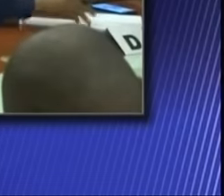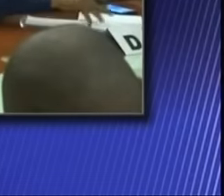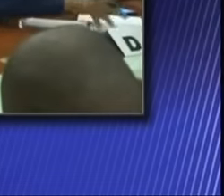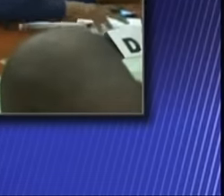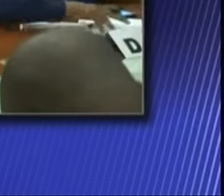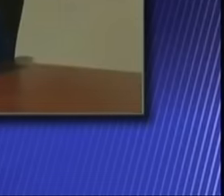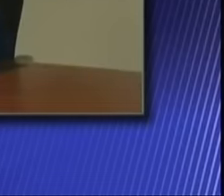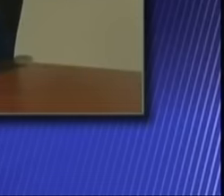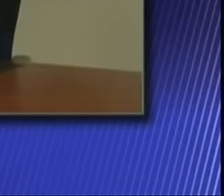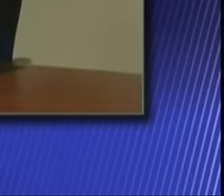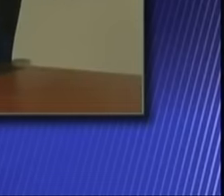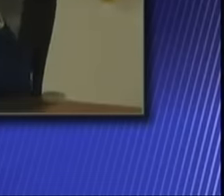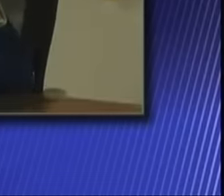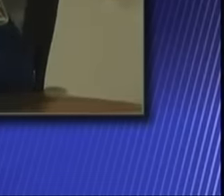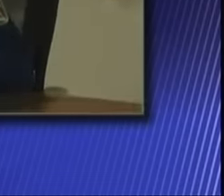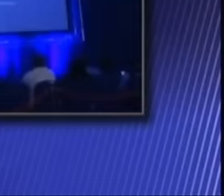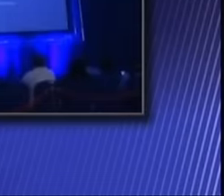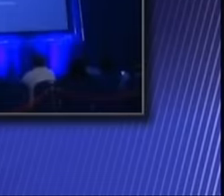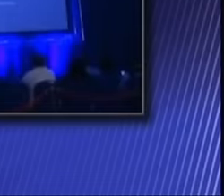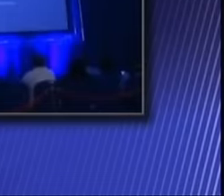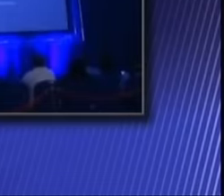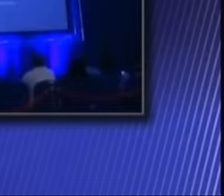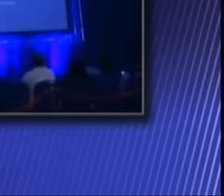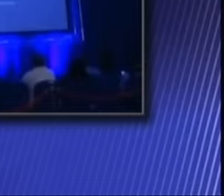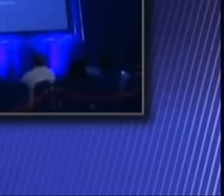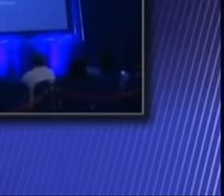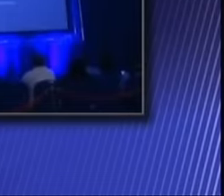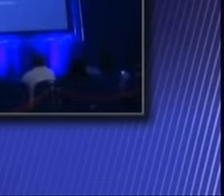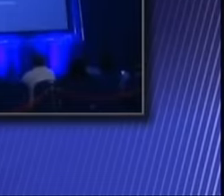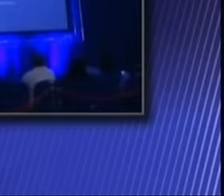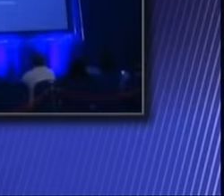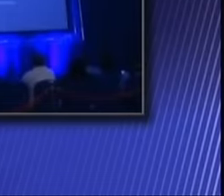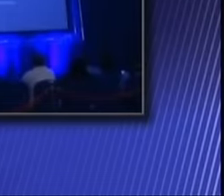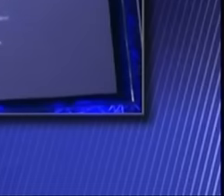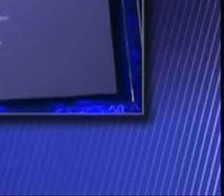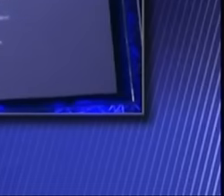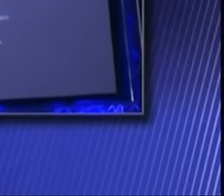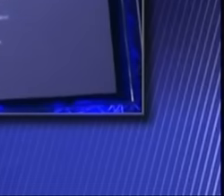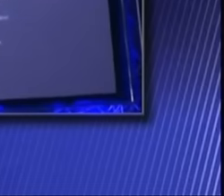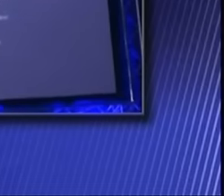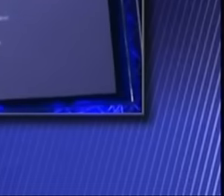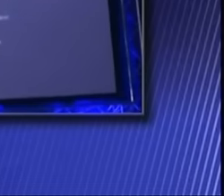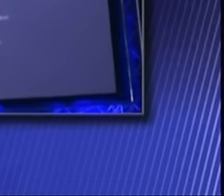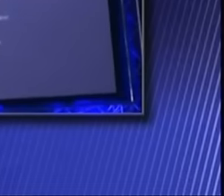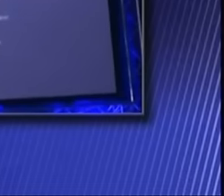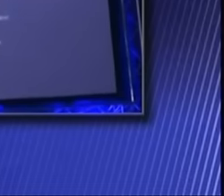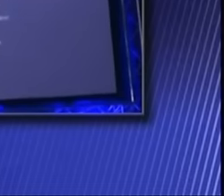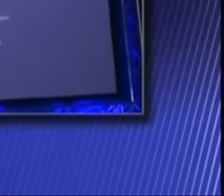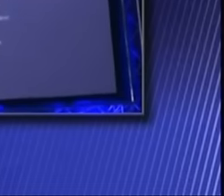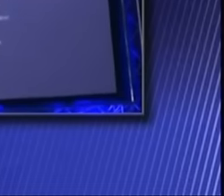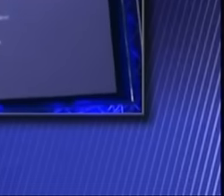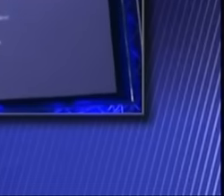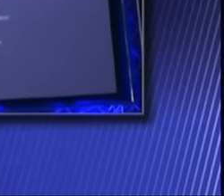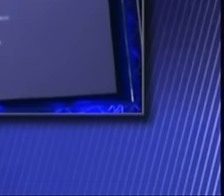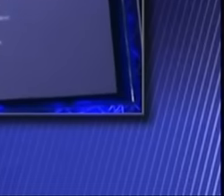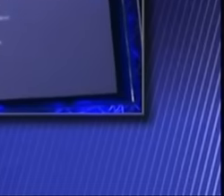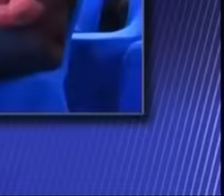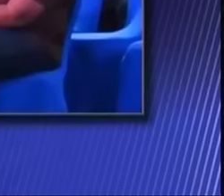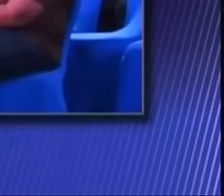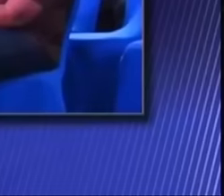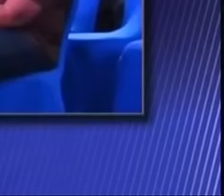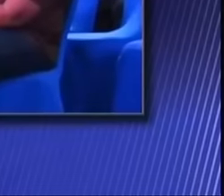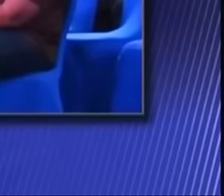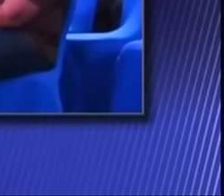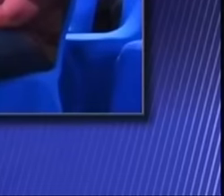à leur charge. Publication des résultats partiel de la présidentielle. Les tendances publiées sont authentiques.